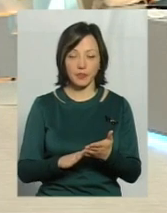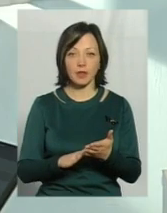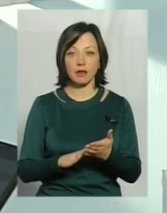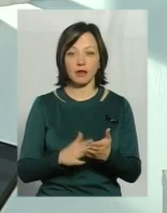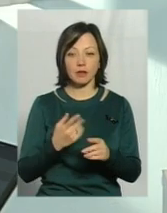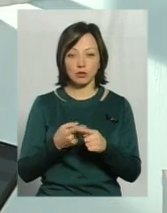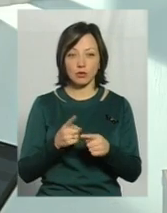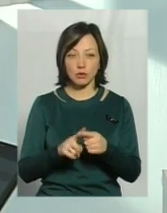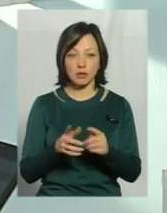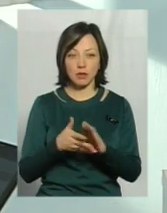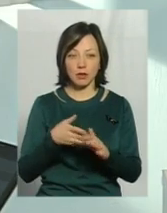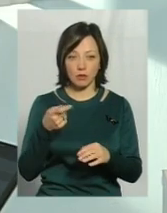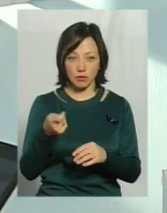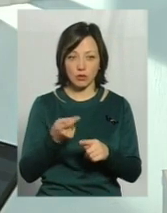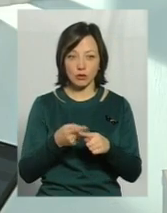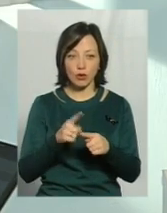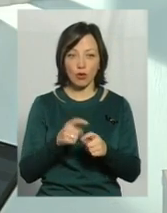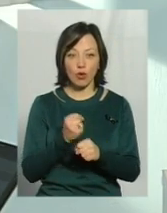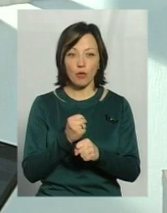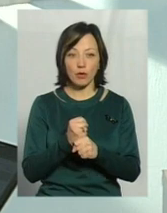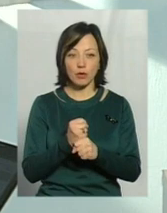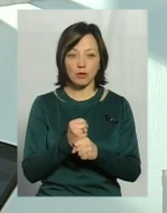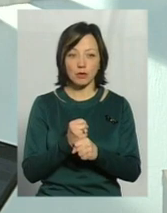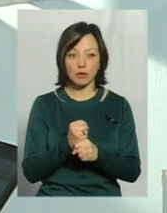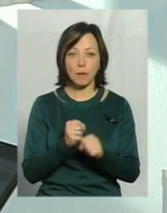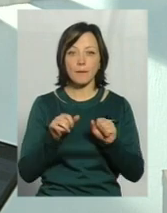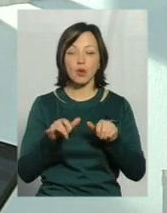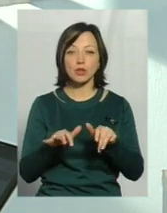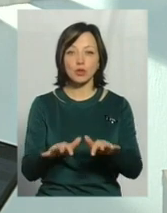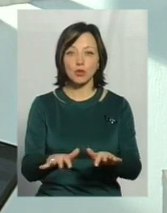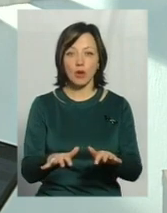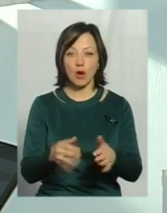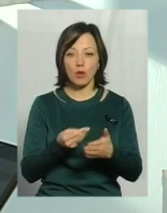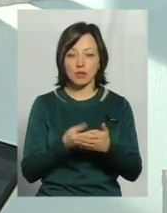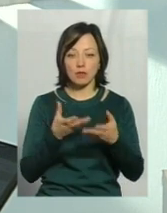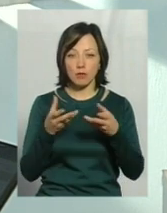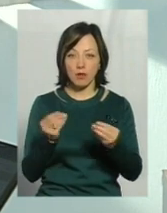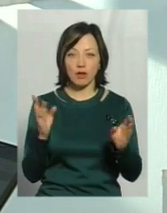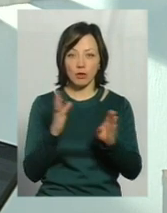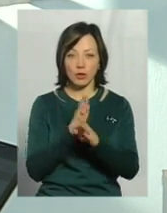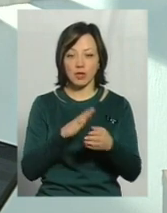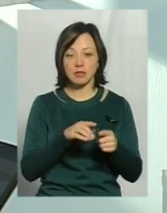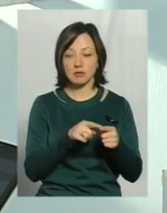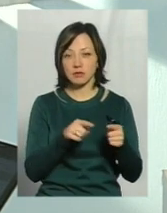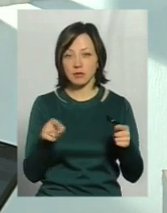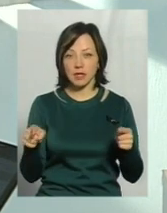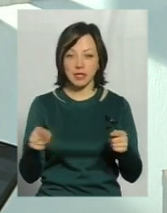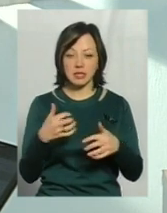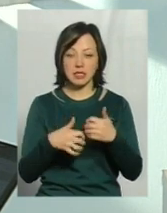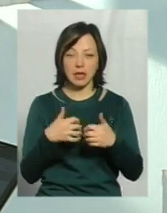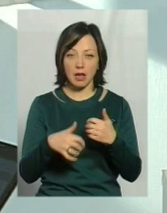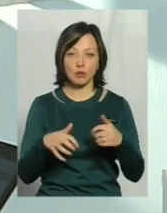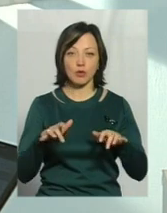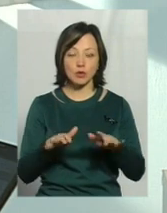заяву цю робить, це вже ціла процедура, оцінка впливу на довкілля, ціла процедура. І там серед процедури